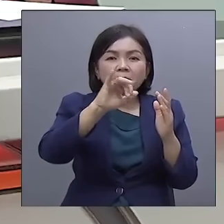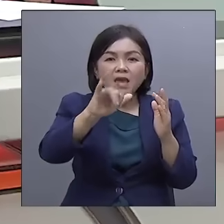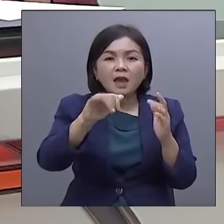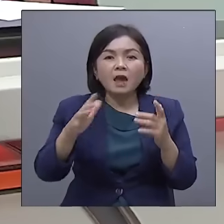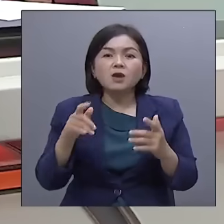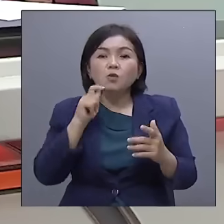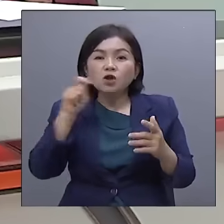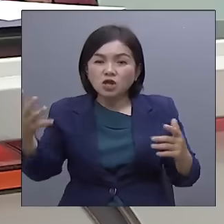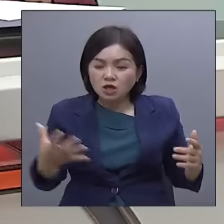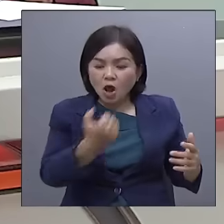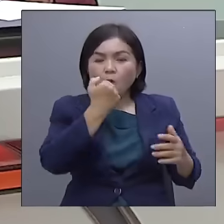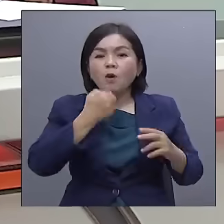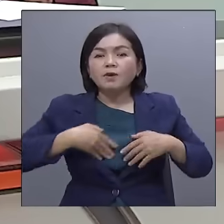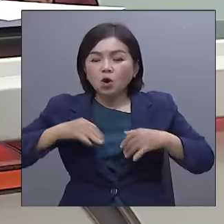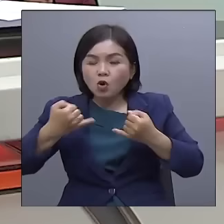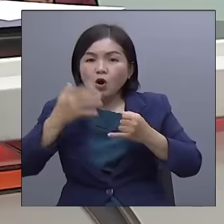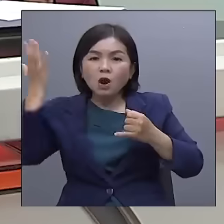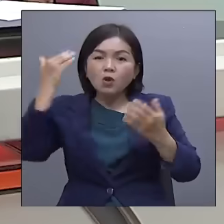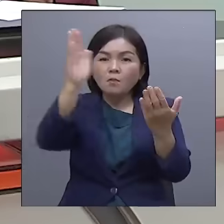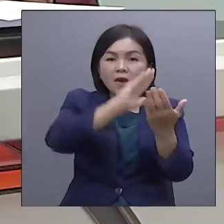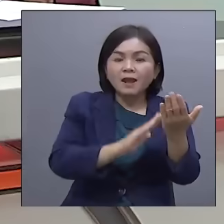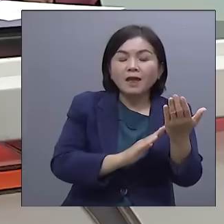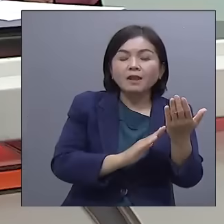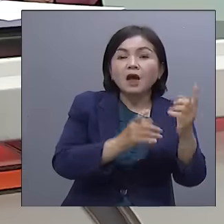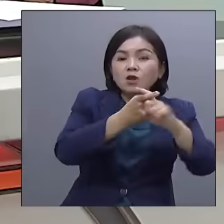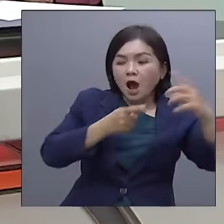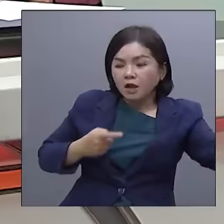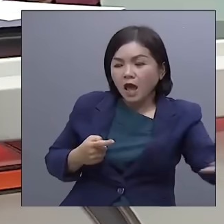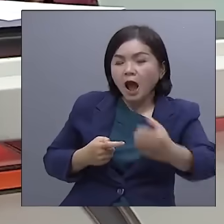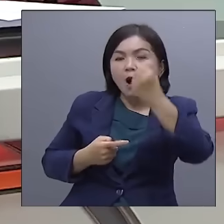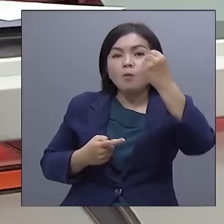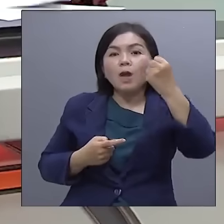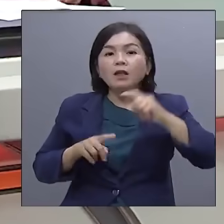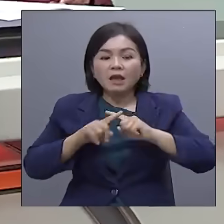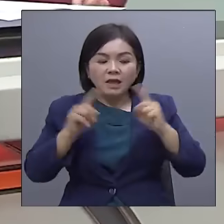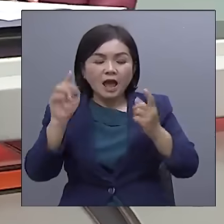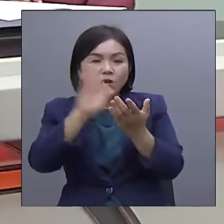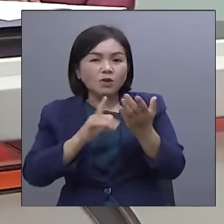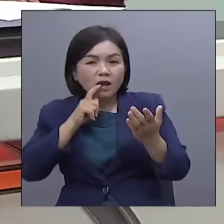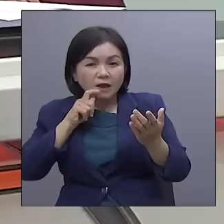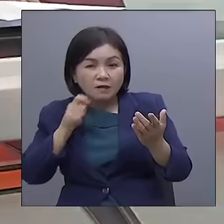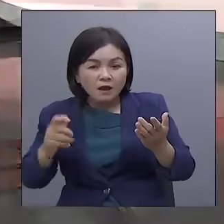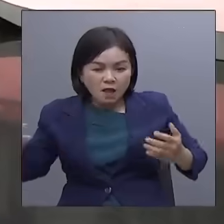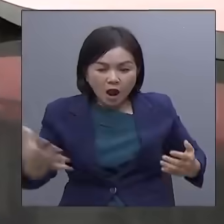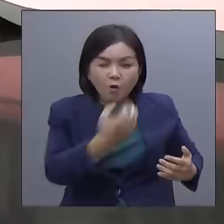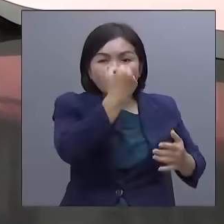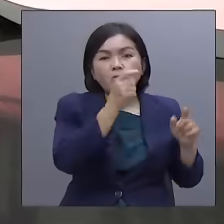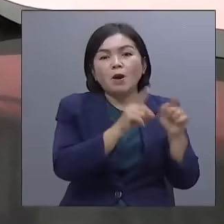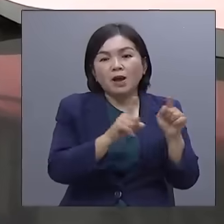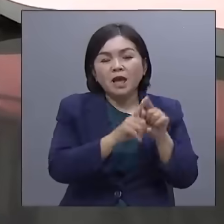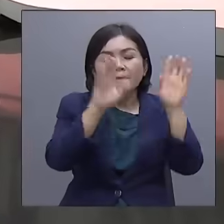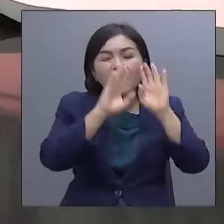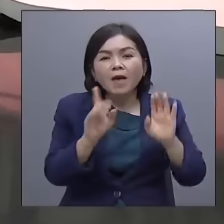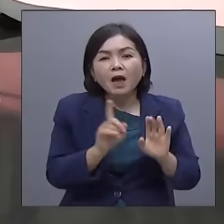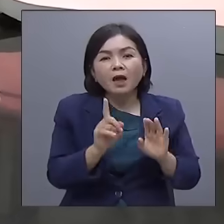กลับมาให้ได้นะคะหลังจากที่รัสเซียเนี่ยผนวกรวมไปตั้งแต่ปี 2014แล้วคุณทิพย์ตะวันนี่เป็นสาเหตุนึงหรือเปล่าที่ทำให้สะพานเชื่อม